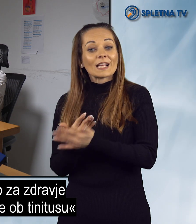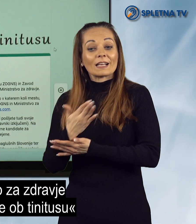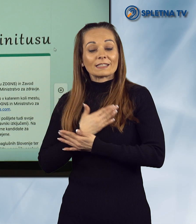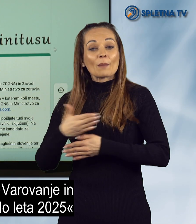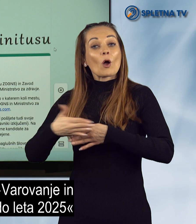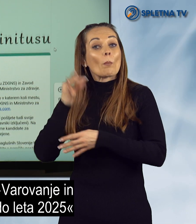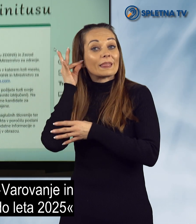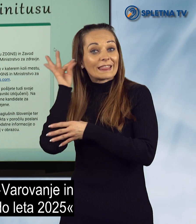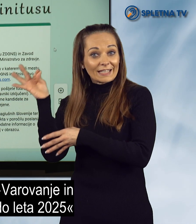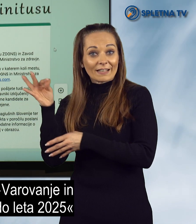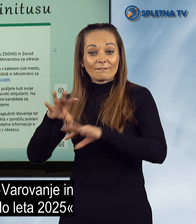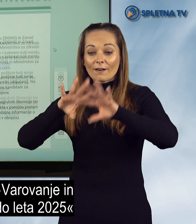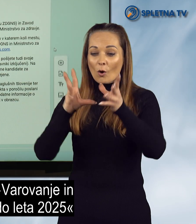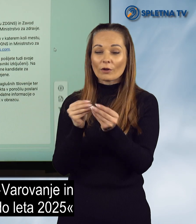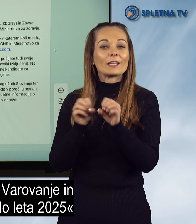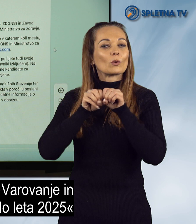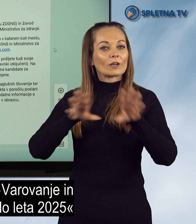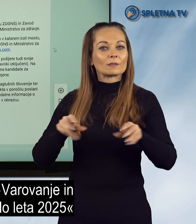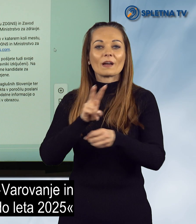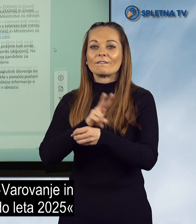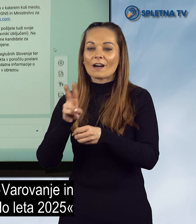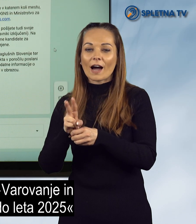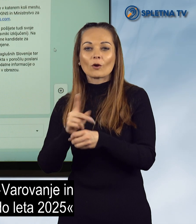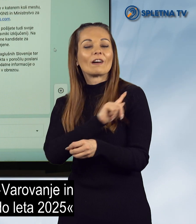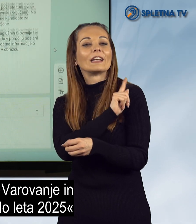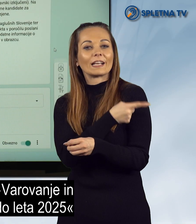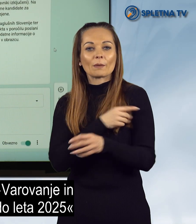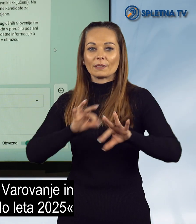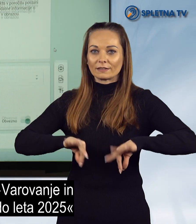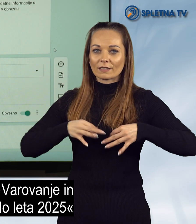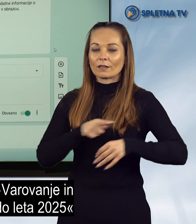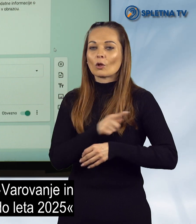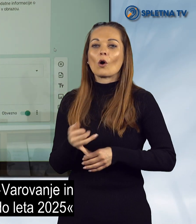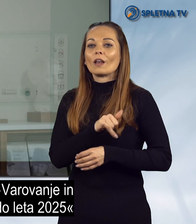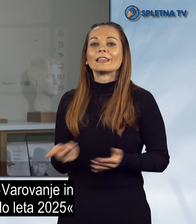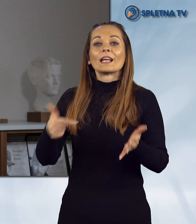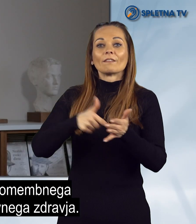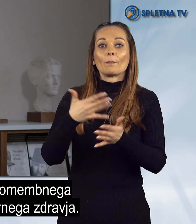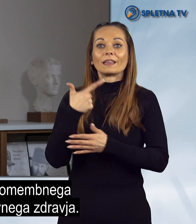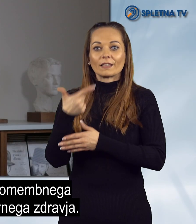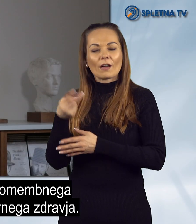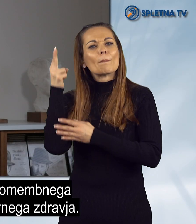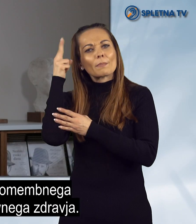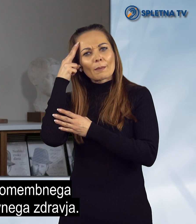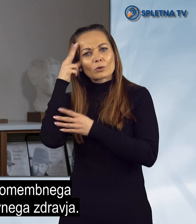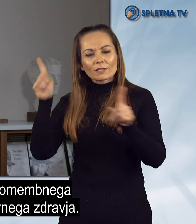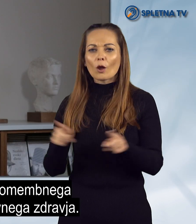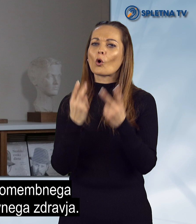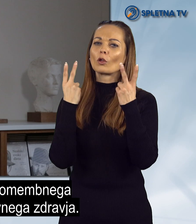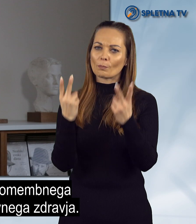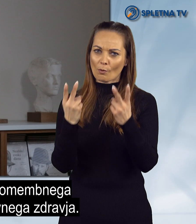zase ob tinitusu v okviru razpisa Varovanje in krepitev zdravja do leta 2025 prepoznalo